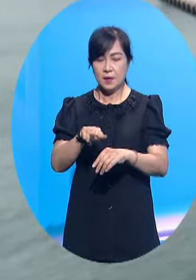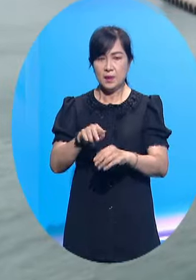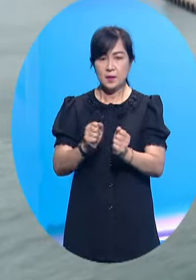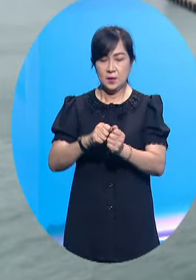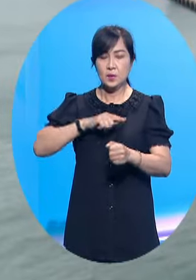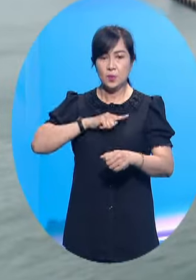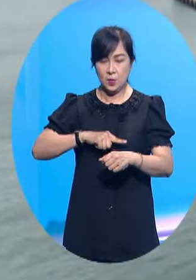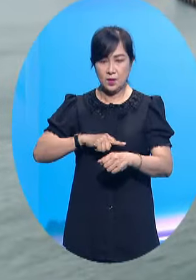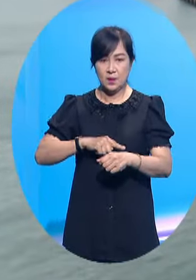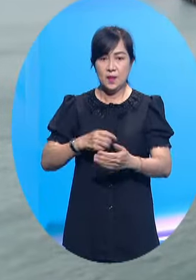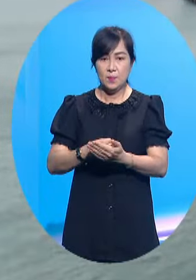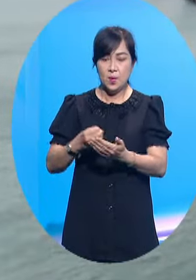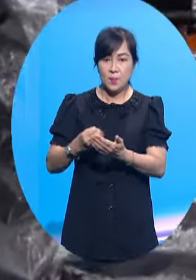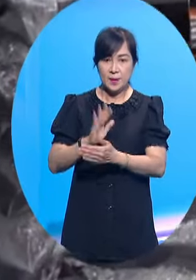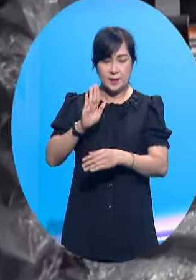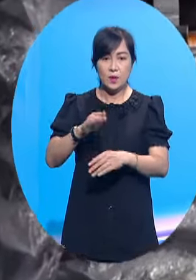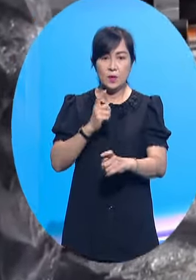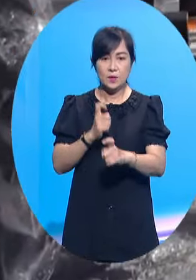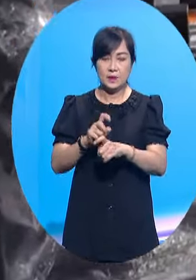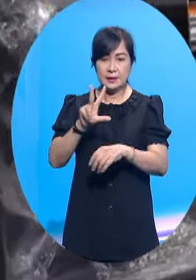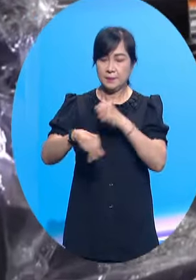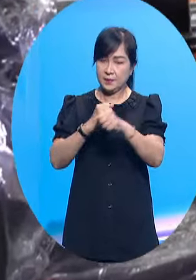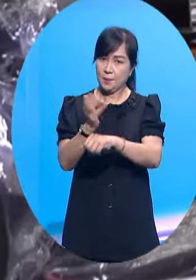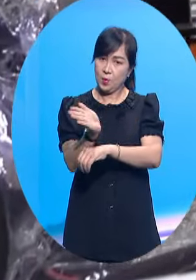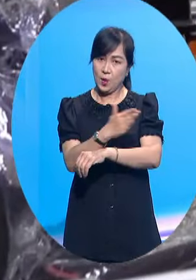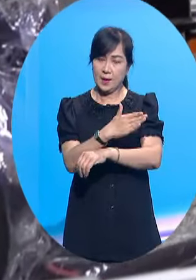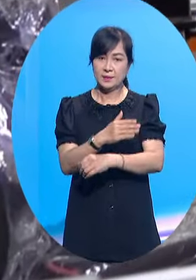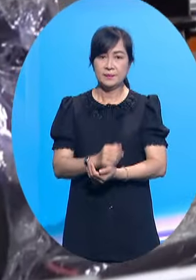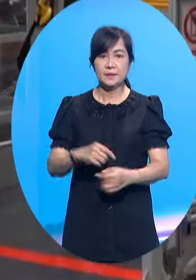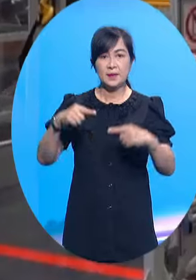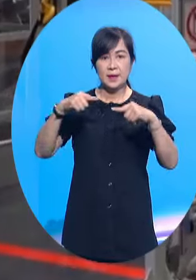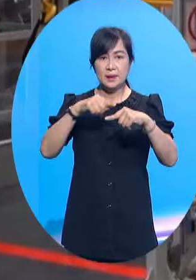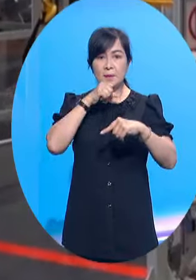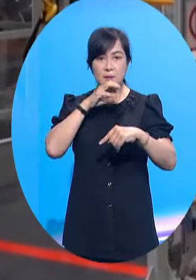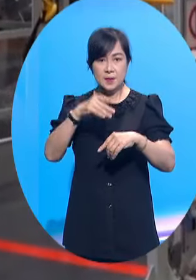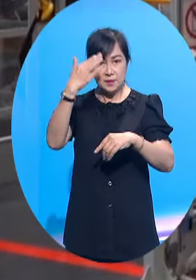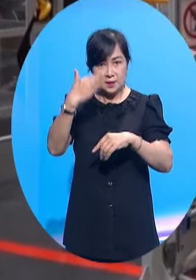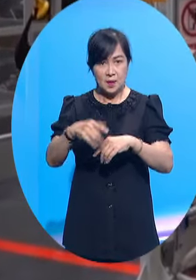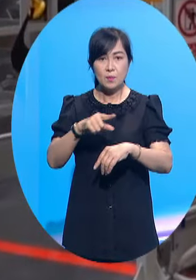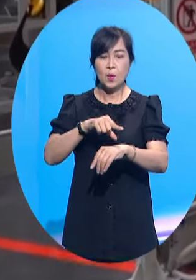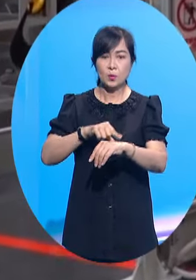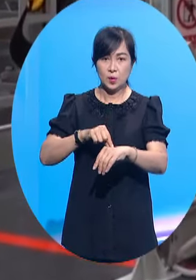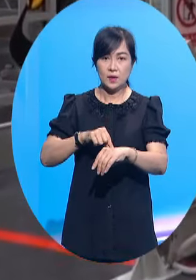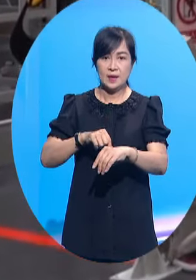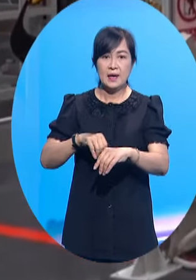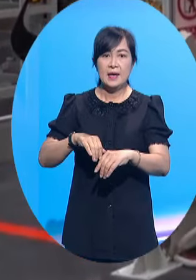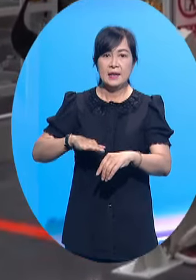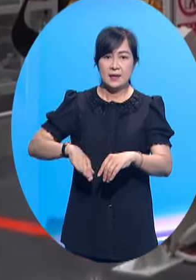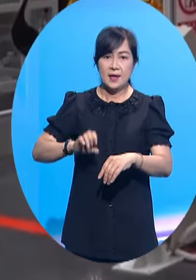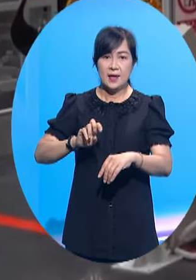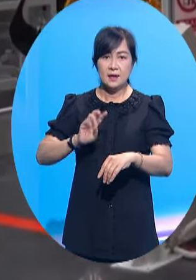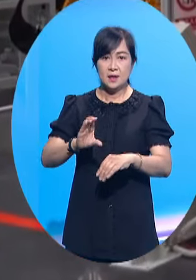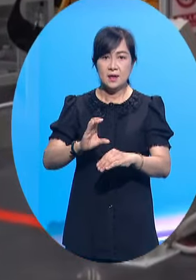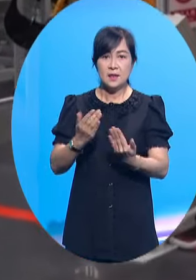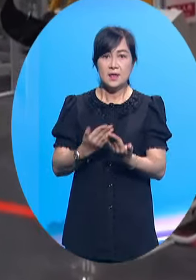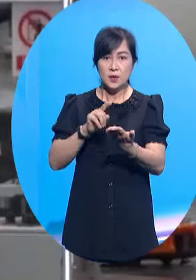Trung Quốc, đối tác thương mại hàng đầu của Berlin trong 8 năm qua. Chuyến thăm của ông Habeck diễn ra một tuần sau khi Ủy ban châu Âu EC đề xuất áp